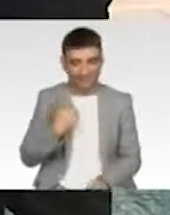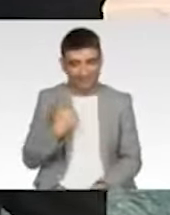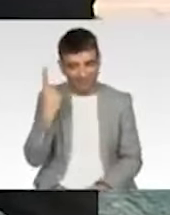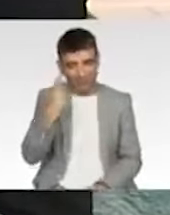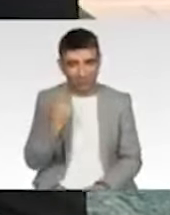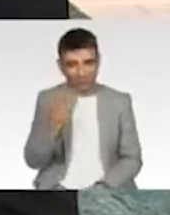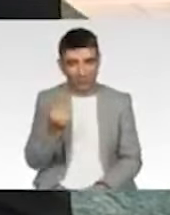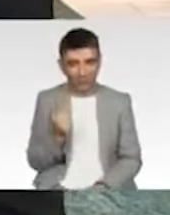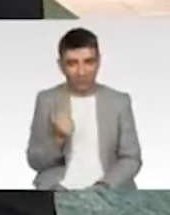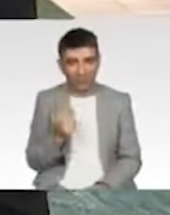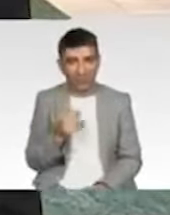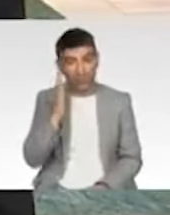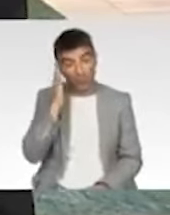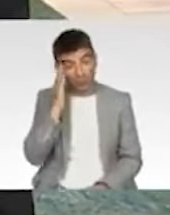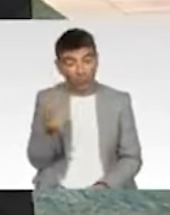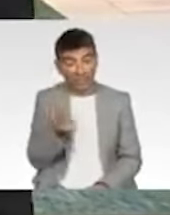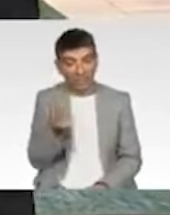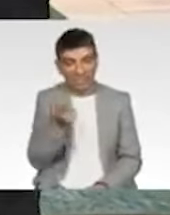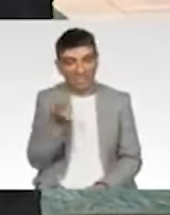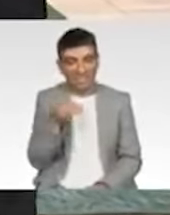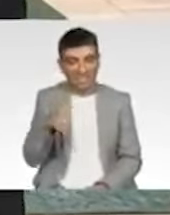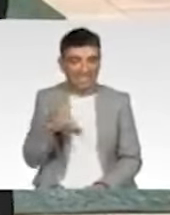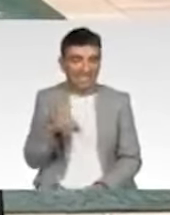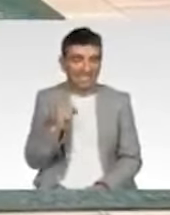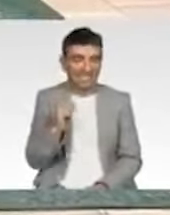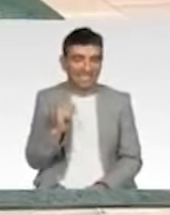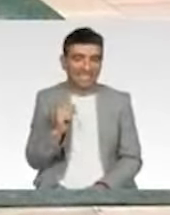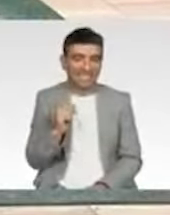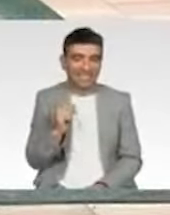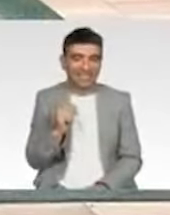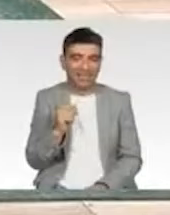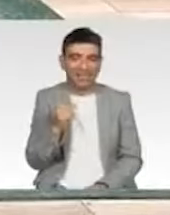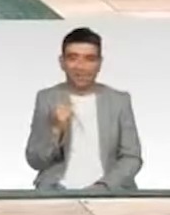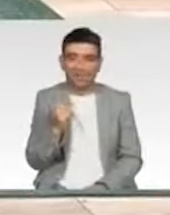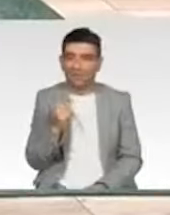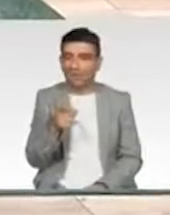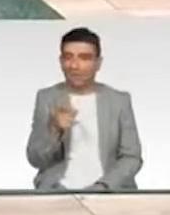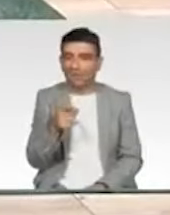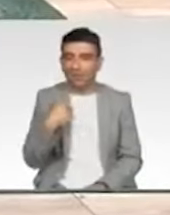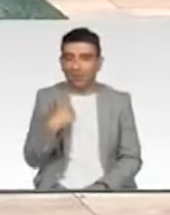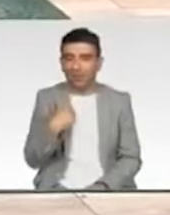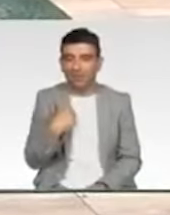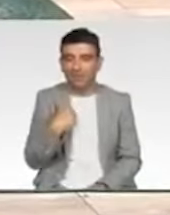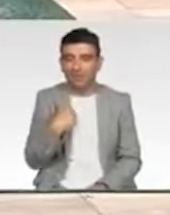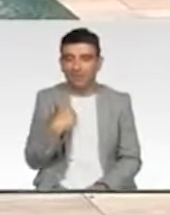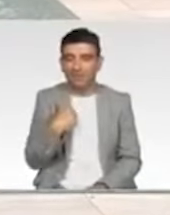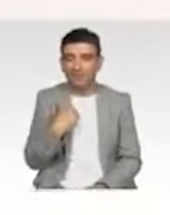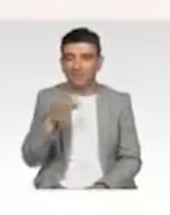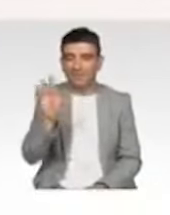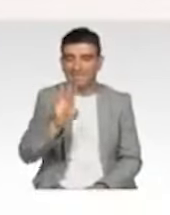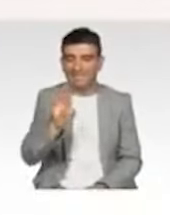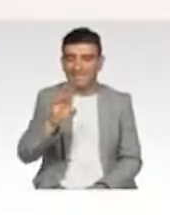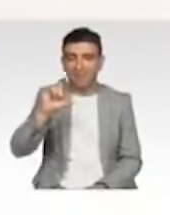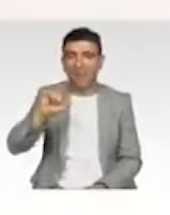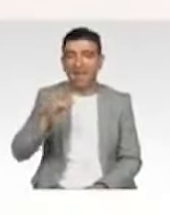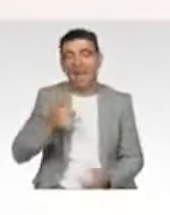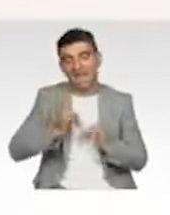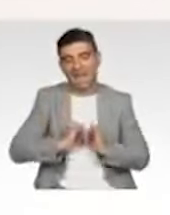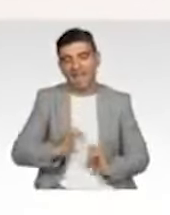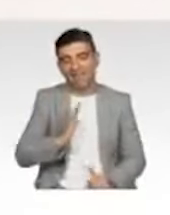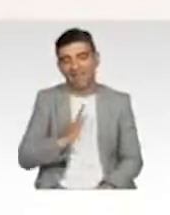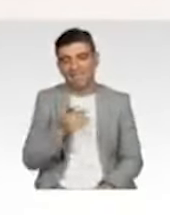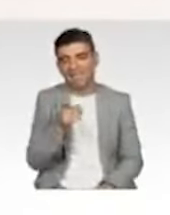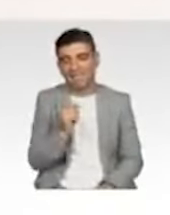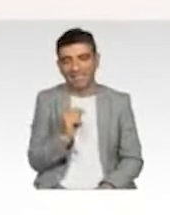de bize sor. Çay uykuyu kaçırır. Bir de bize sor. Kaç? Ben, 2 demlik. Ben yani 40 bardak rahat vardır. 40 bardak.